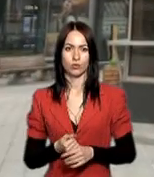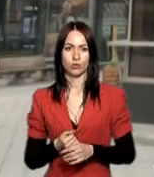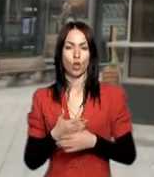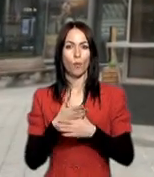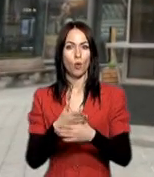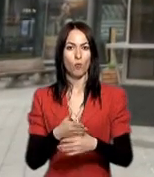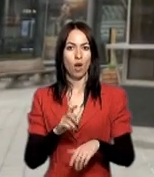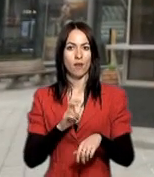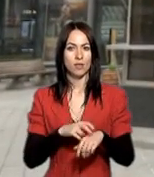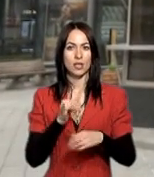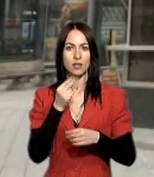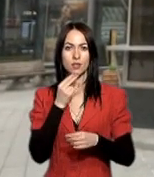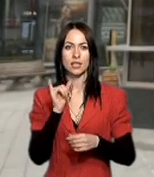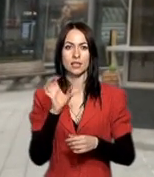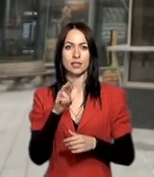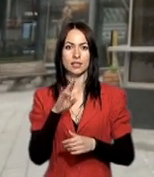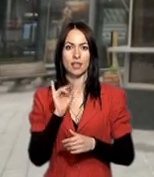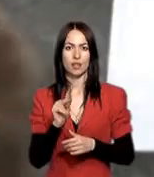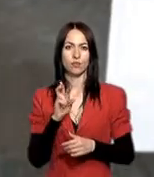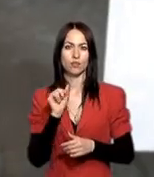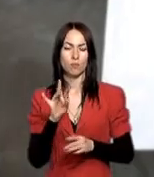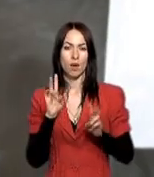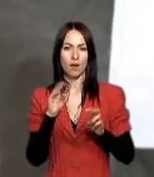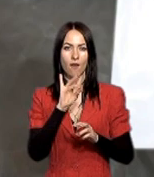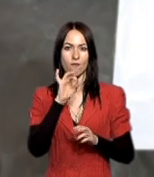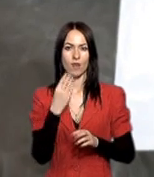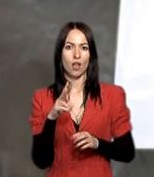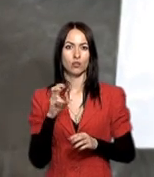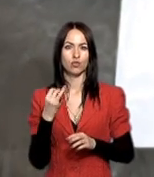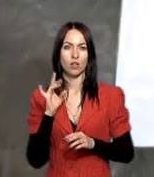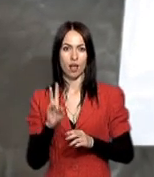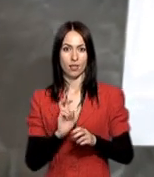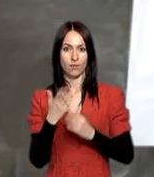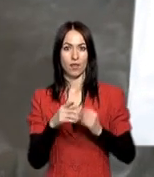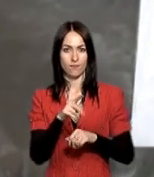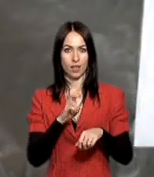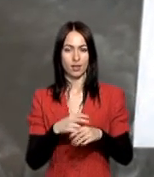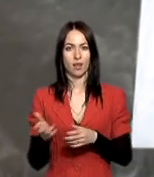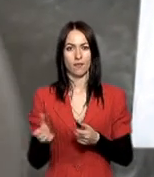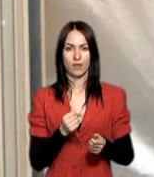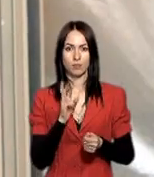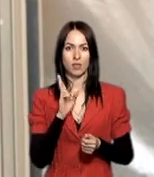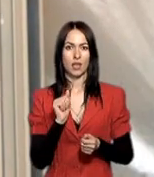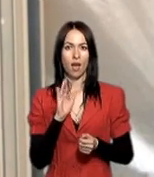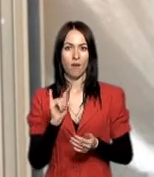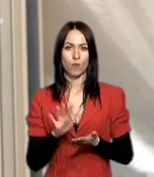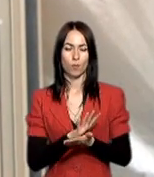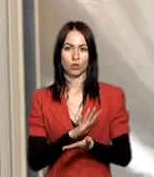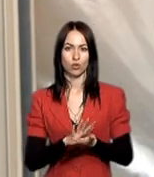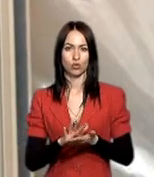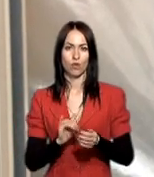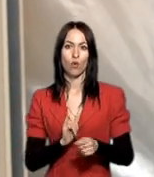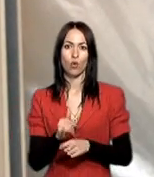Допомагає медикам їжею і сендвіч-бар «Фрешлайн». На вході ось така вивіска. Якщо ви лікар, візьміть каву безкоштовно. Гості